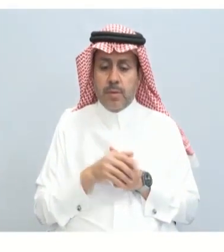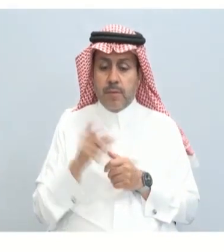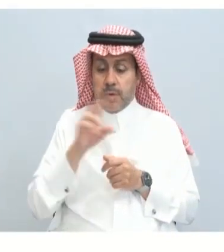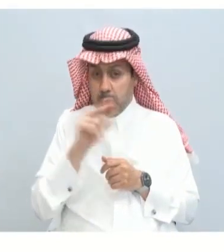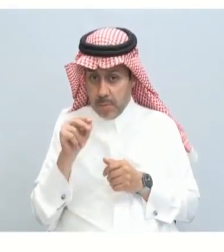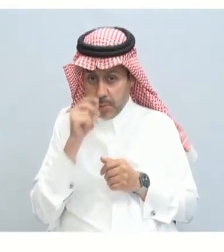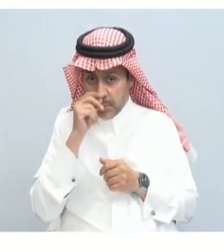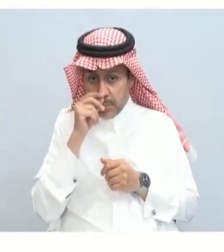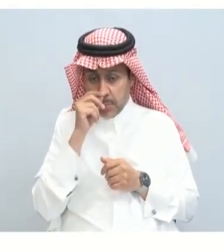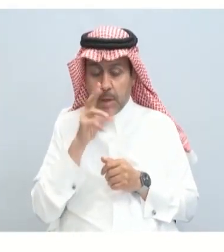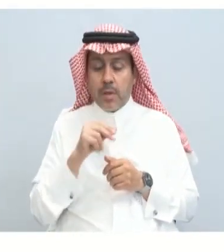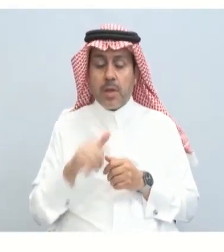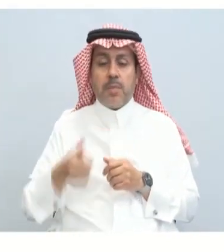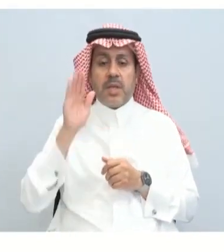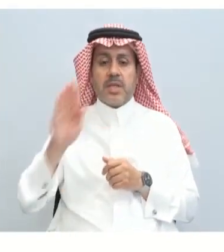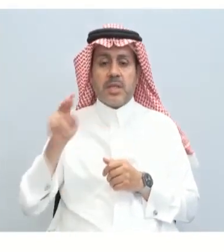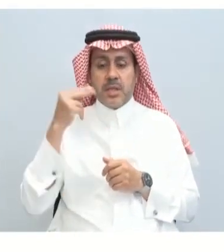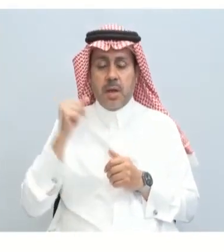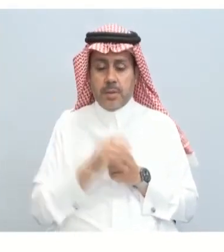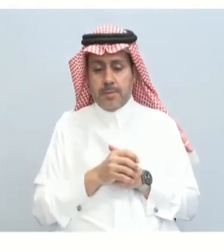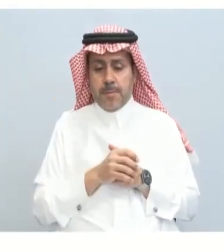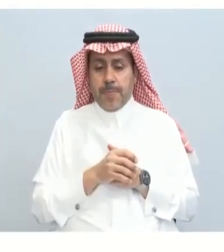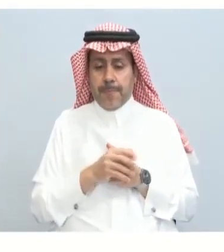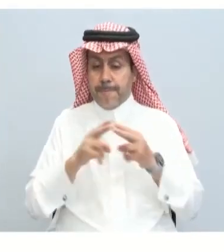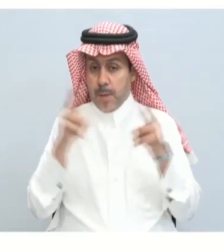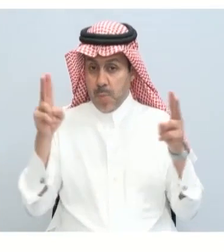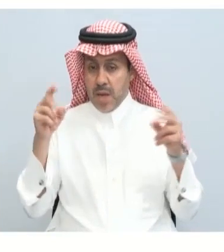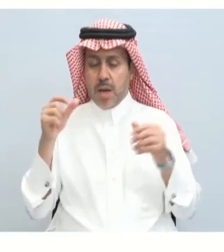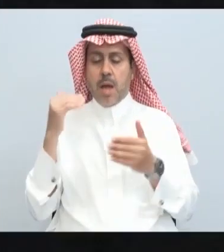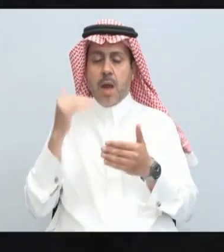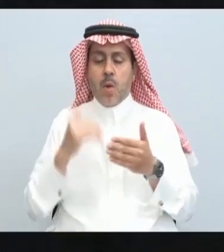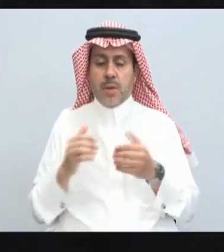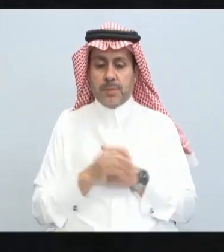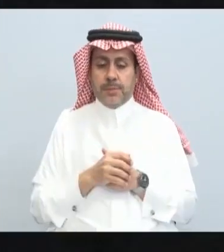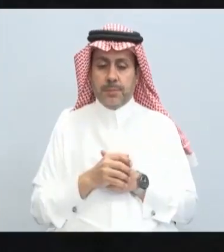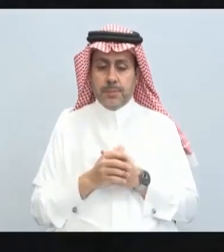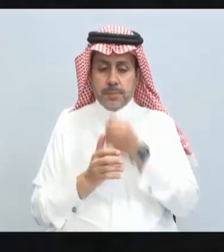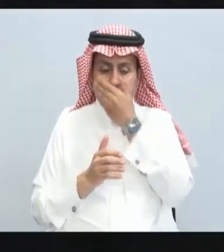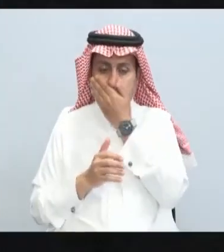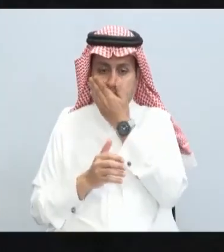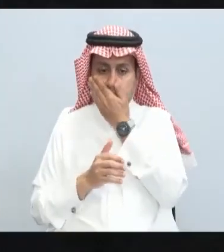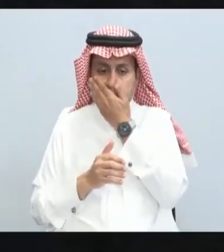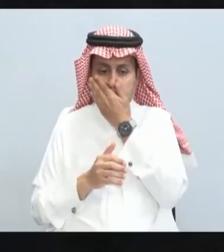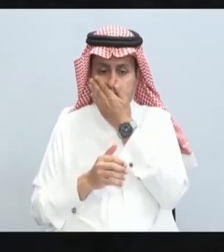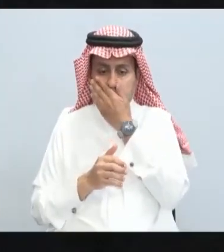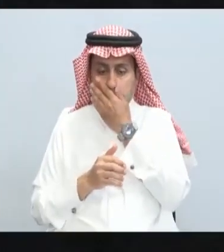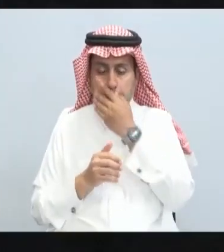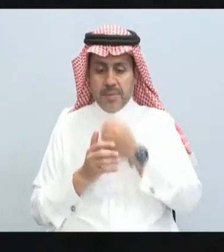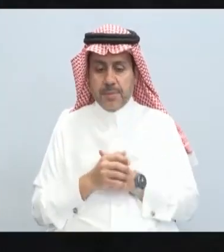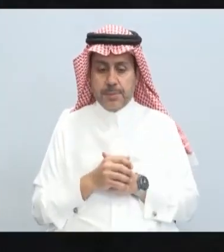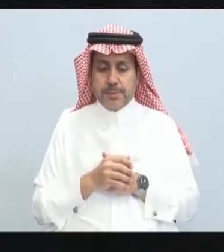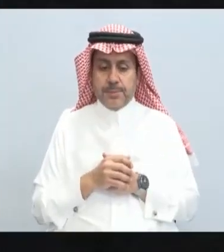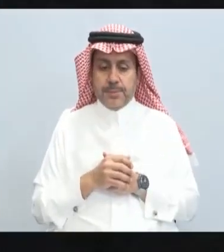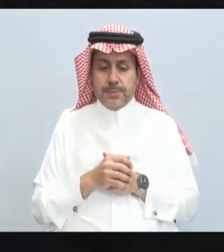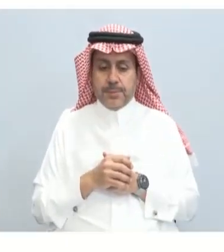هنا في كل مثال مما ياتي اكثر من استعاره استخرج هذه الاستعارات وبين نوعها سنستخرج هذه السعرات سنذكرها لكم وانت عليك